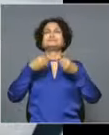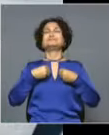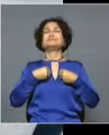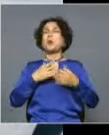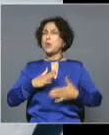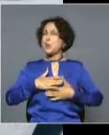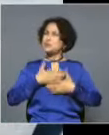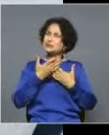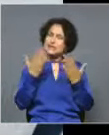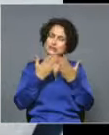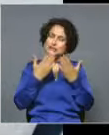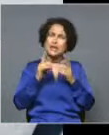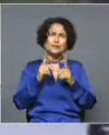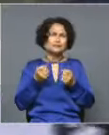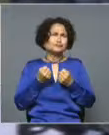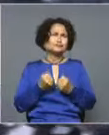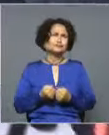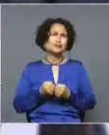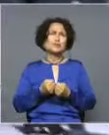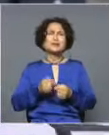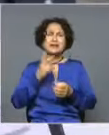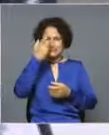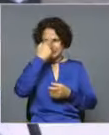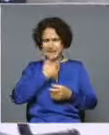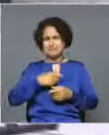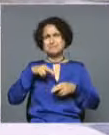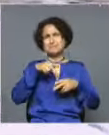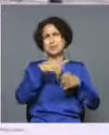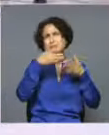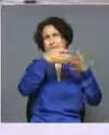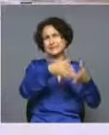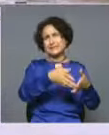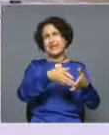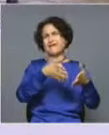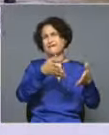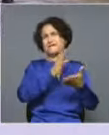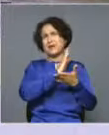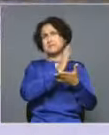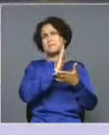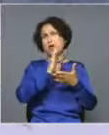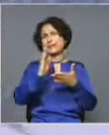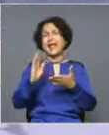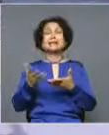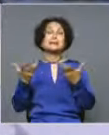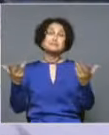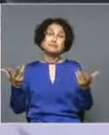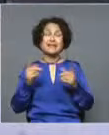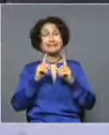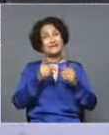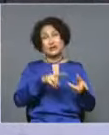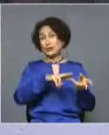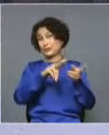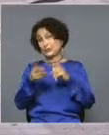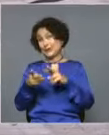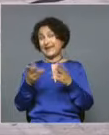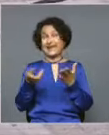но изпитва затруднение да посещава библиотеката сама. Трябваше да донеса другите книги, да върне, мама.